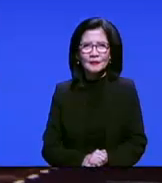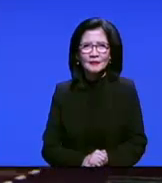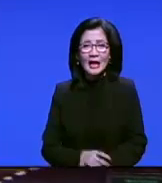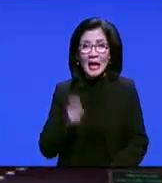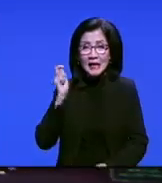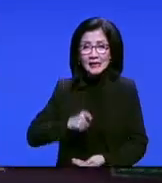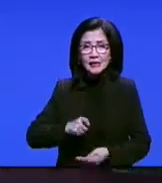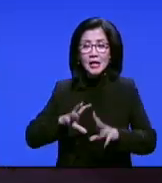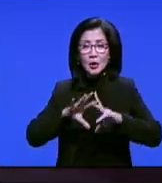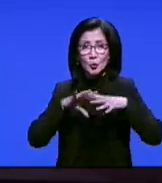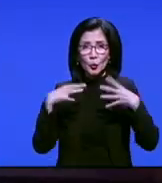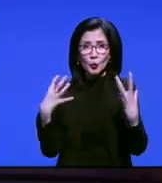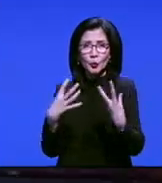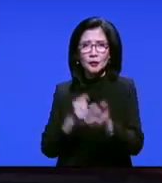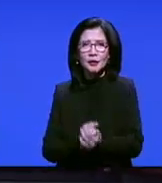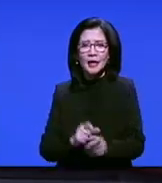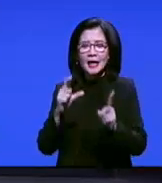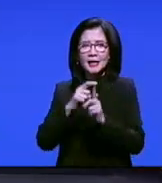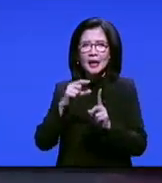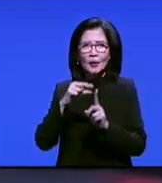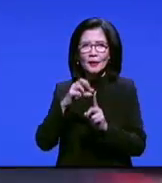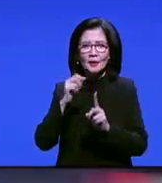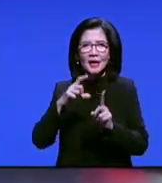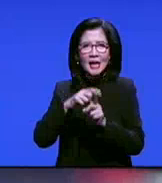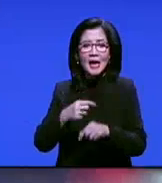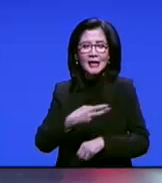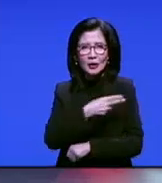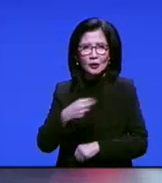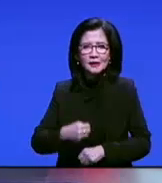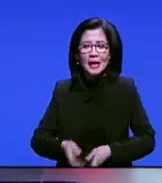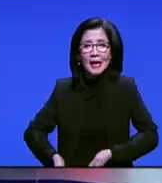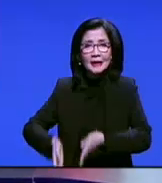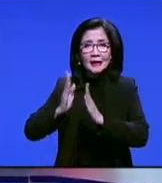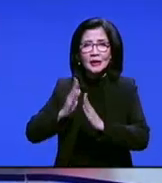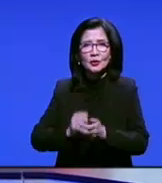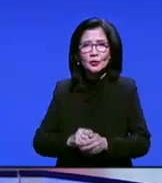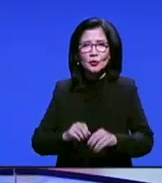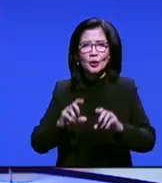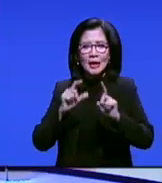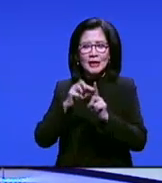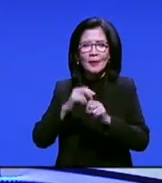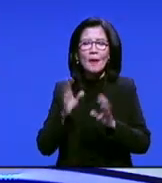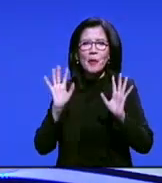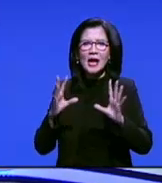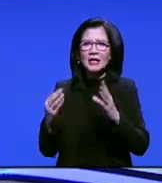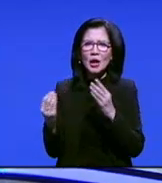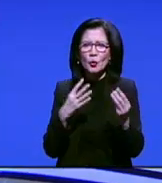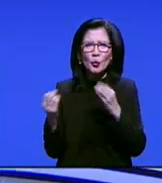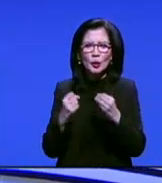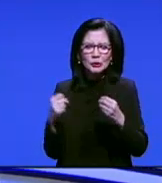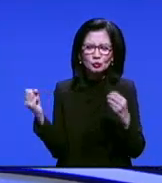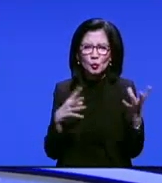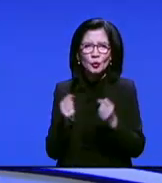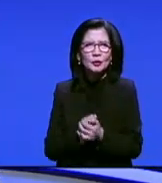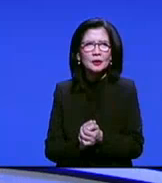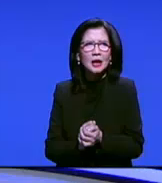Sidang paripurna luar biasa Dewan Perwakilan Daerah Republik Indonesia di Gedung Parlemen dibanjiri interupsi dan berujung ricuh. Para